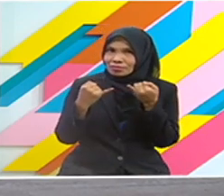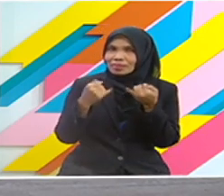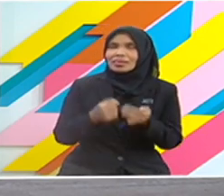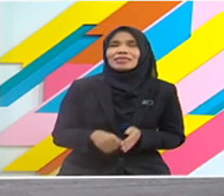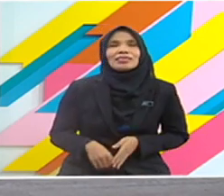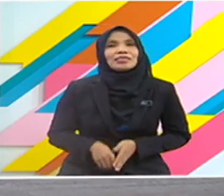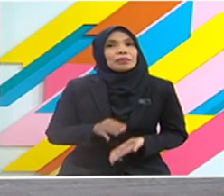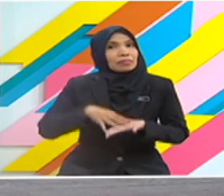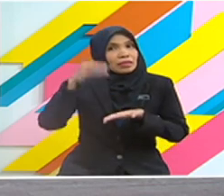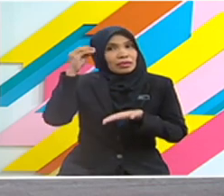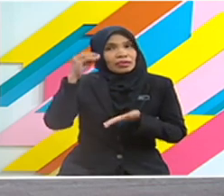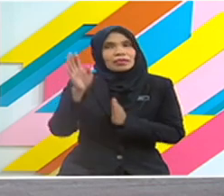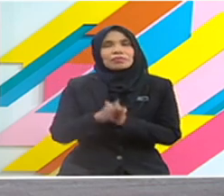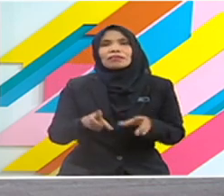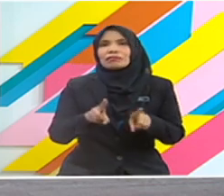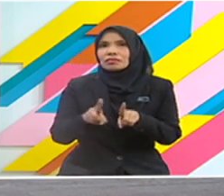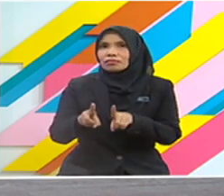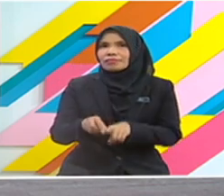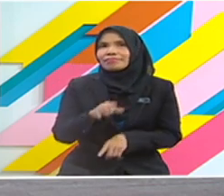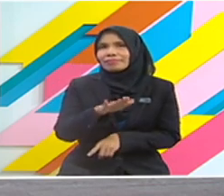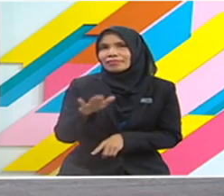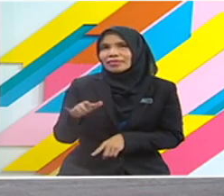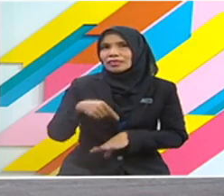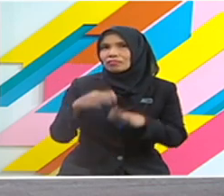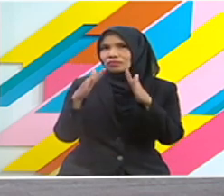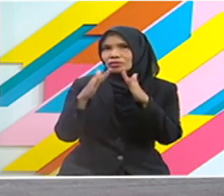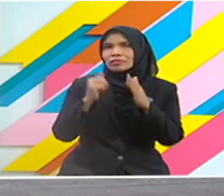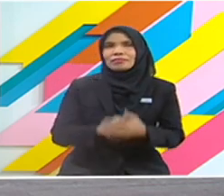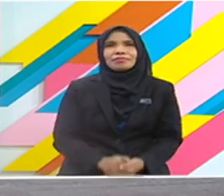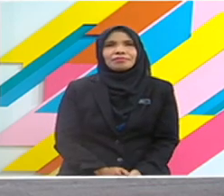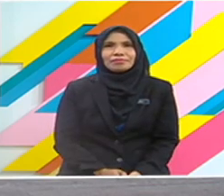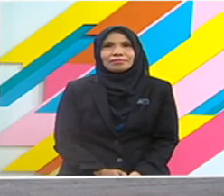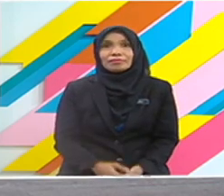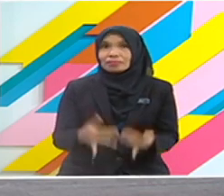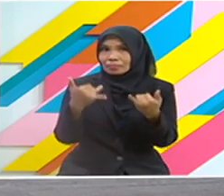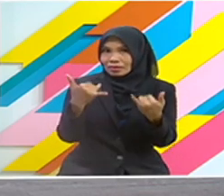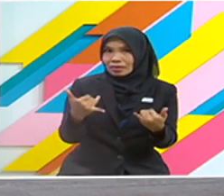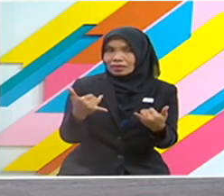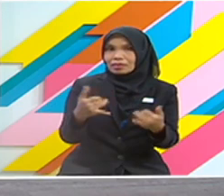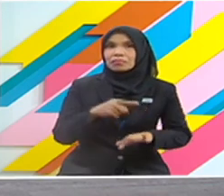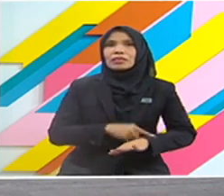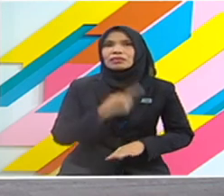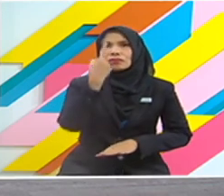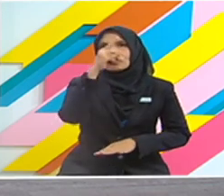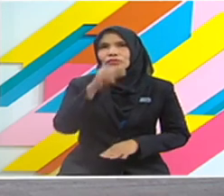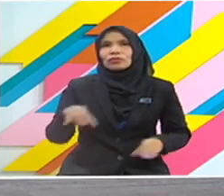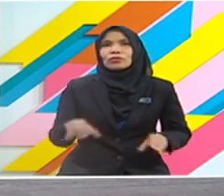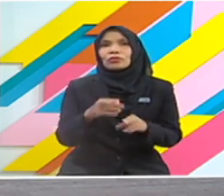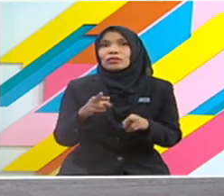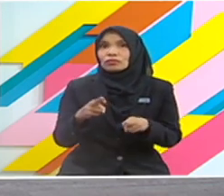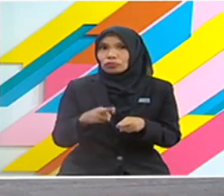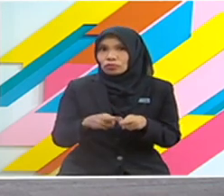rumah. Mungkin kita nak buat sedikit rumusan bagi pemahaman kepada adik-adik kita. Ya, boleh. Untuk hari